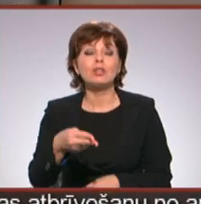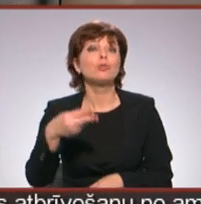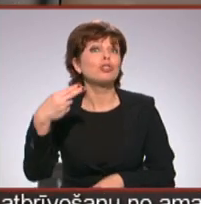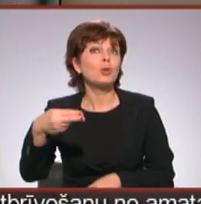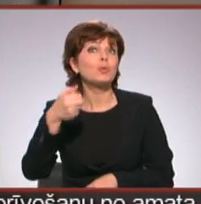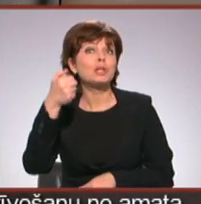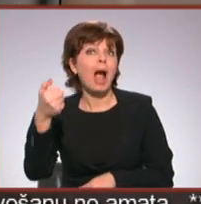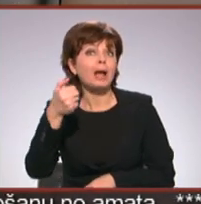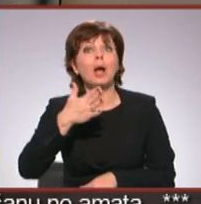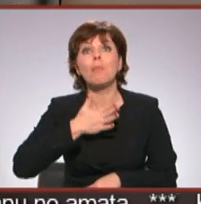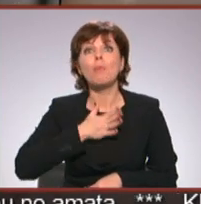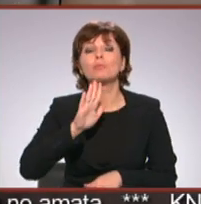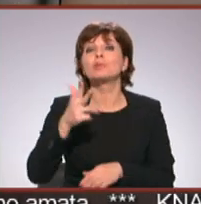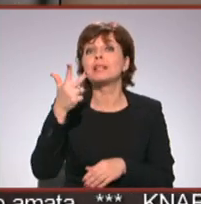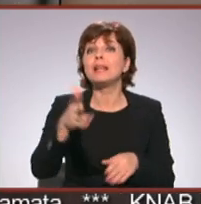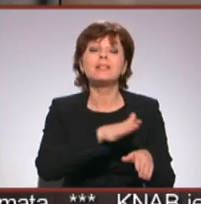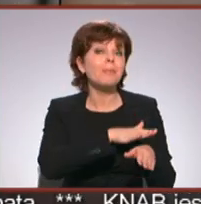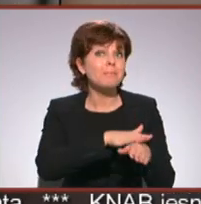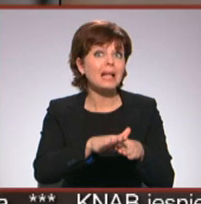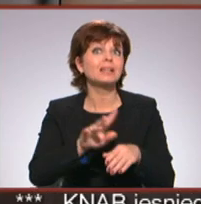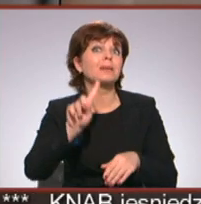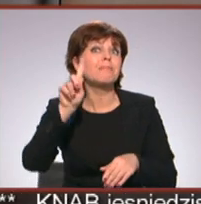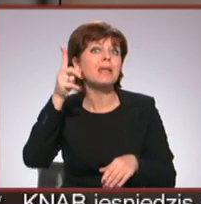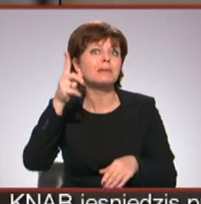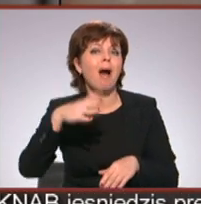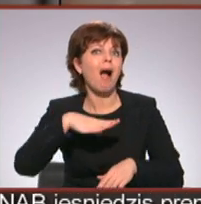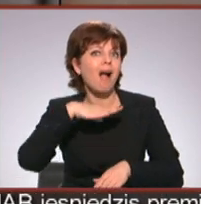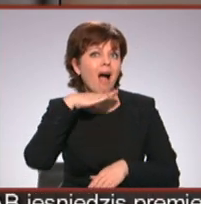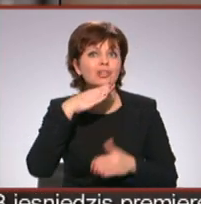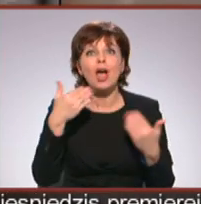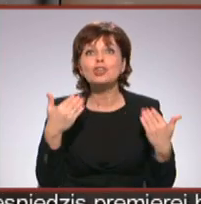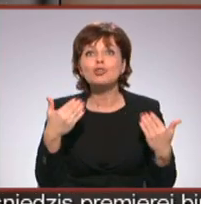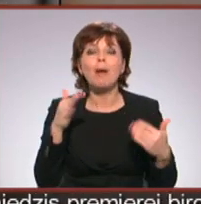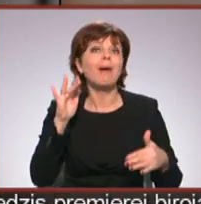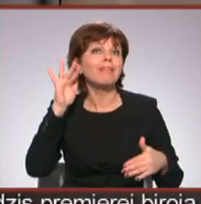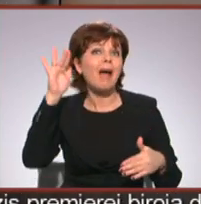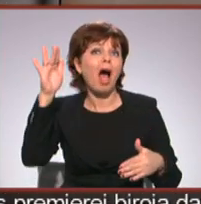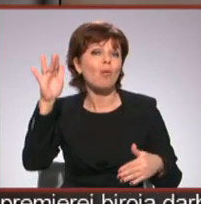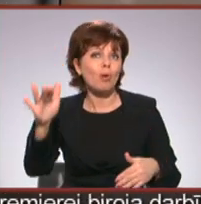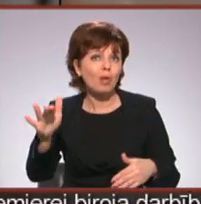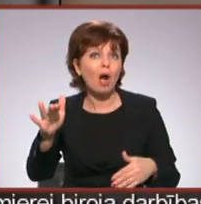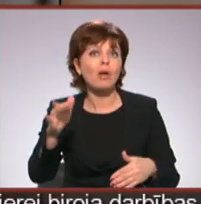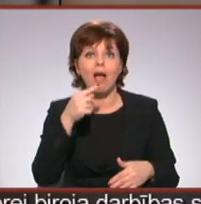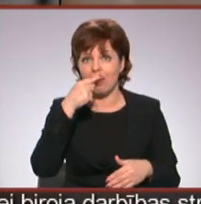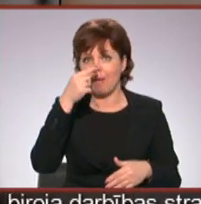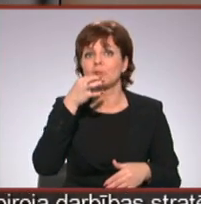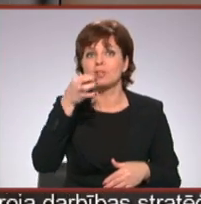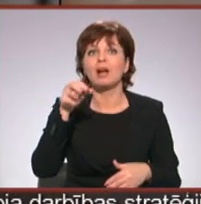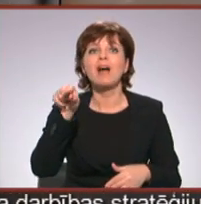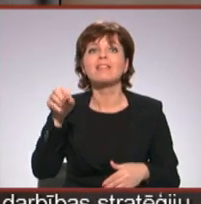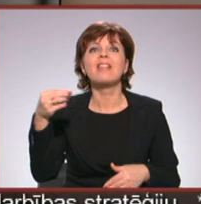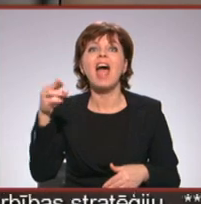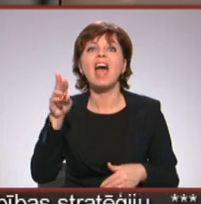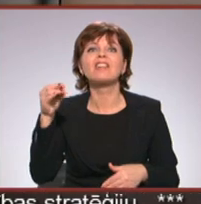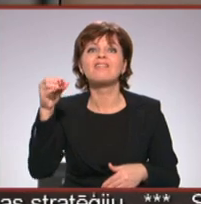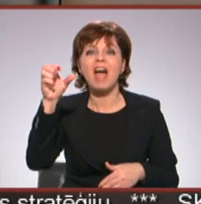2020. Gadā mums būs 3 pilnas pirmās klases. Tā šodien par tālāko nākotni ar lepnumu saka tērvetnieki. Tērvetes novadā